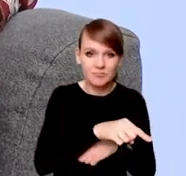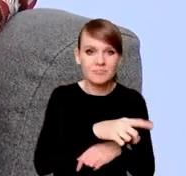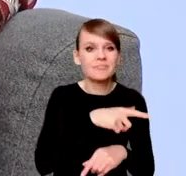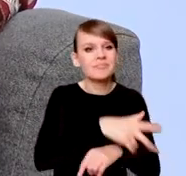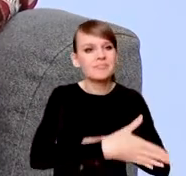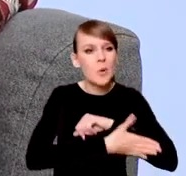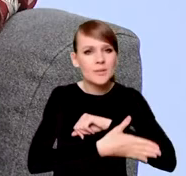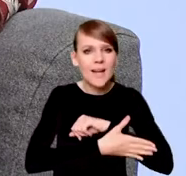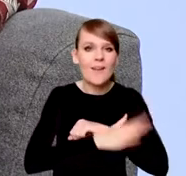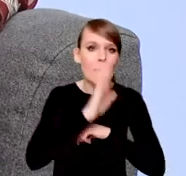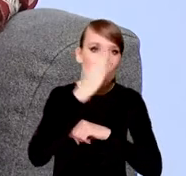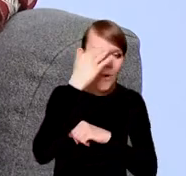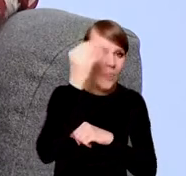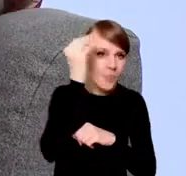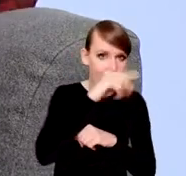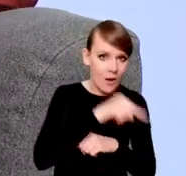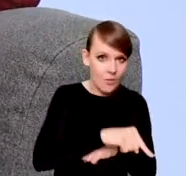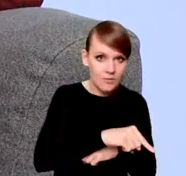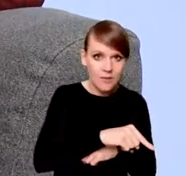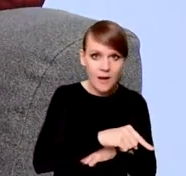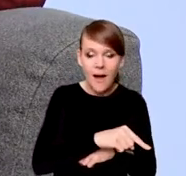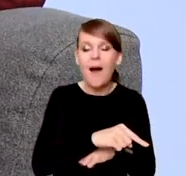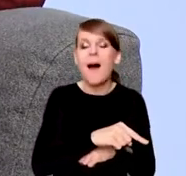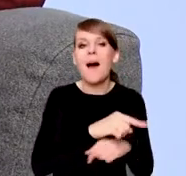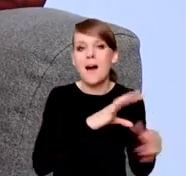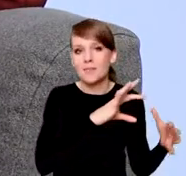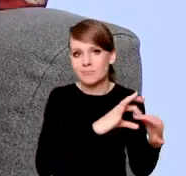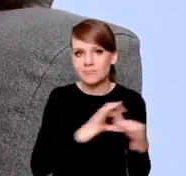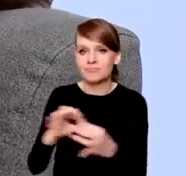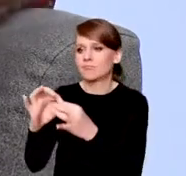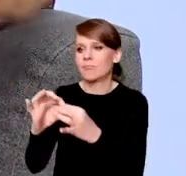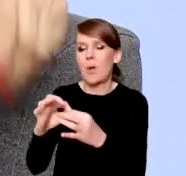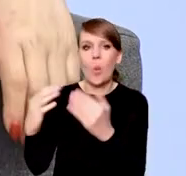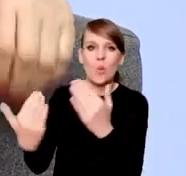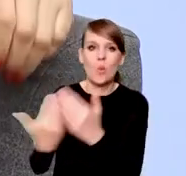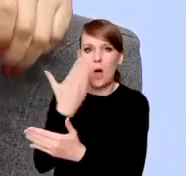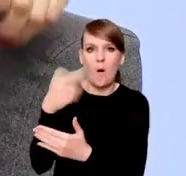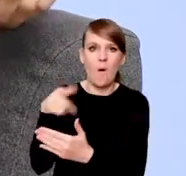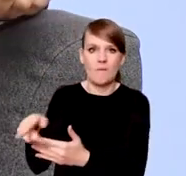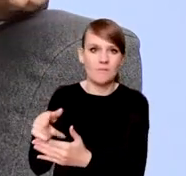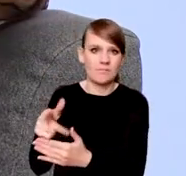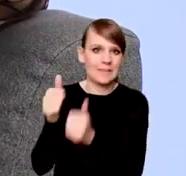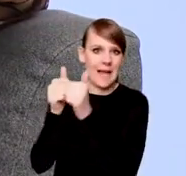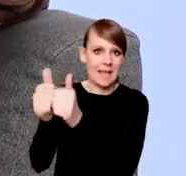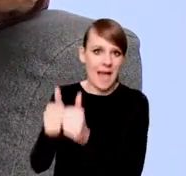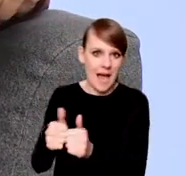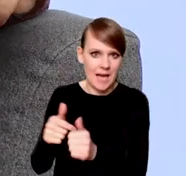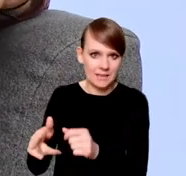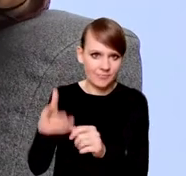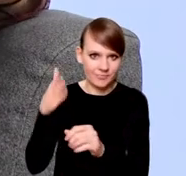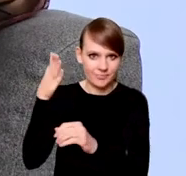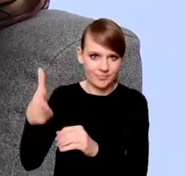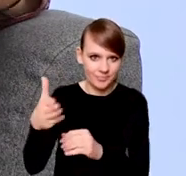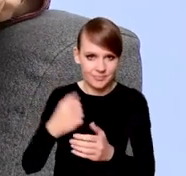nauczaniu, z nowymi wyzwaniami, przed którymi stoją społeczeństwa i tym samym uczelnie.